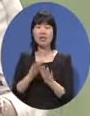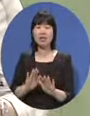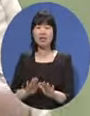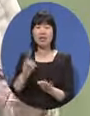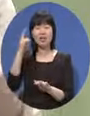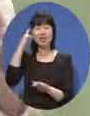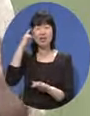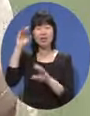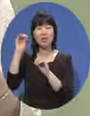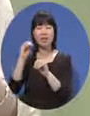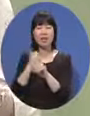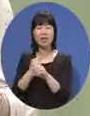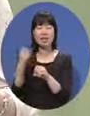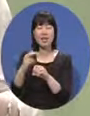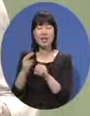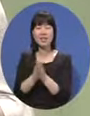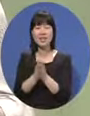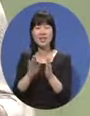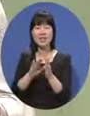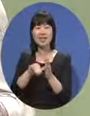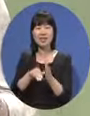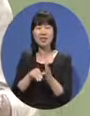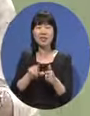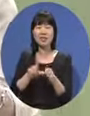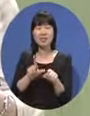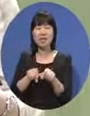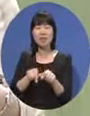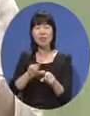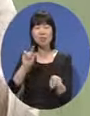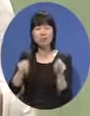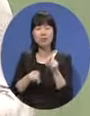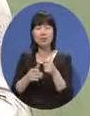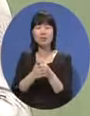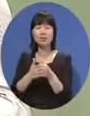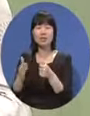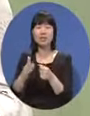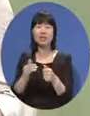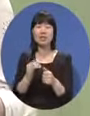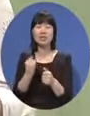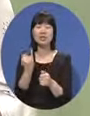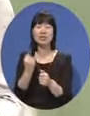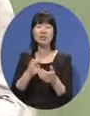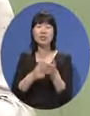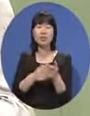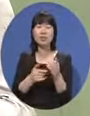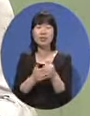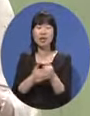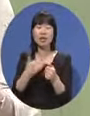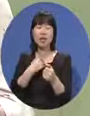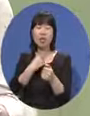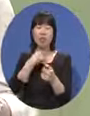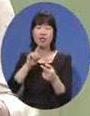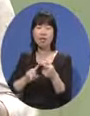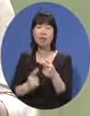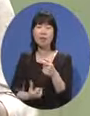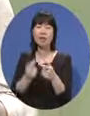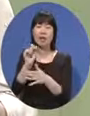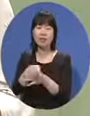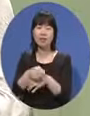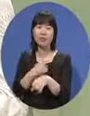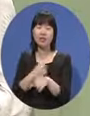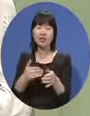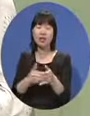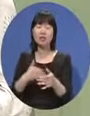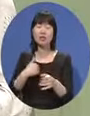이게 회로가 꺼진 남자 다시 발동 이걸 이름 시간이 걸리는데 여자들은 요구해서 내가 원하는 방향으로 바로 들어줘야